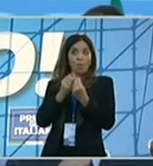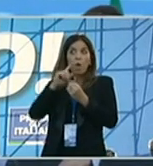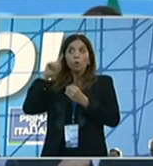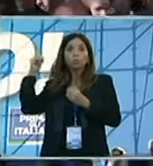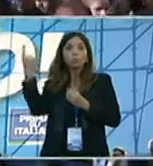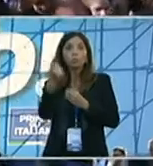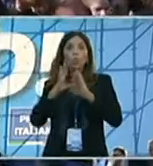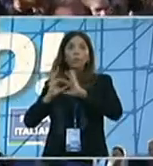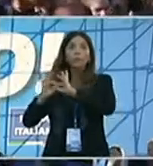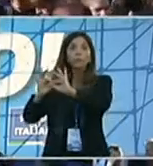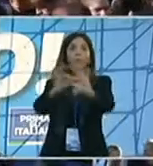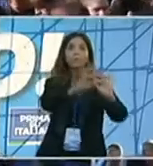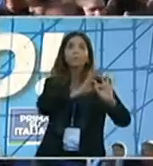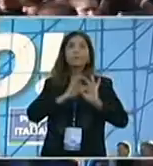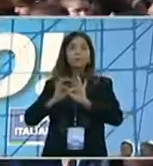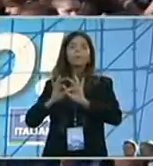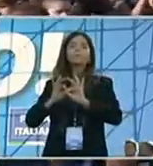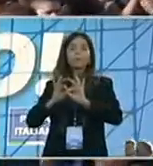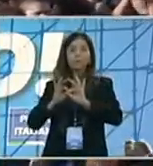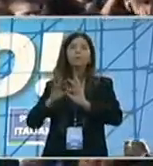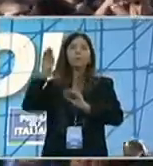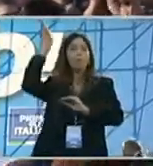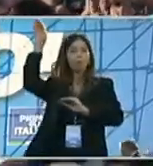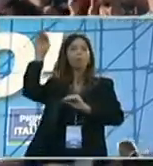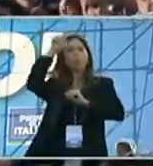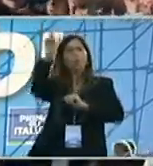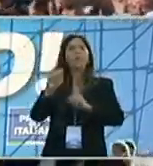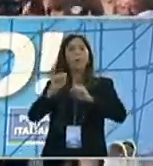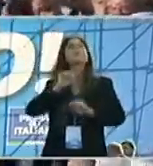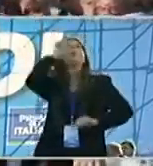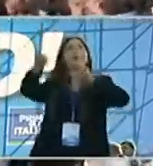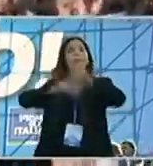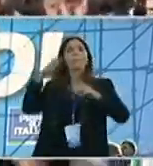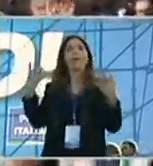uniti potremo cambiare la nostra Italia.